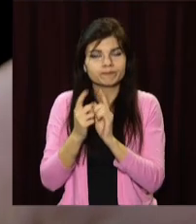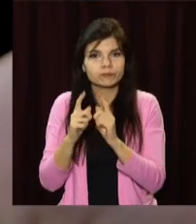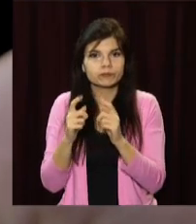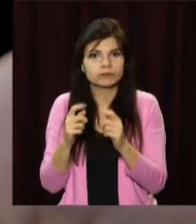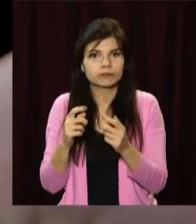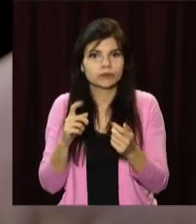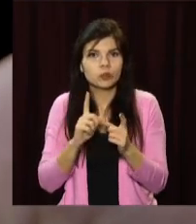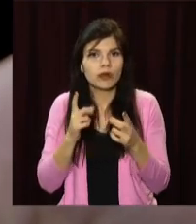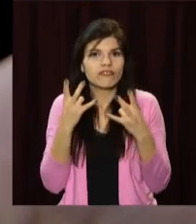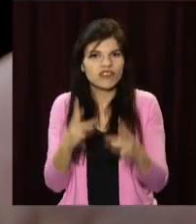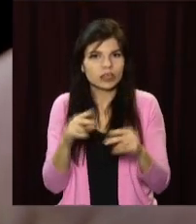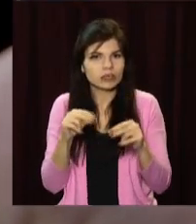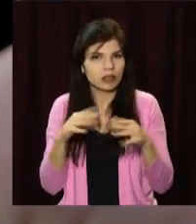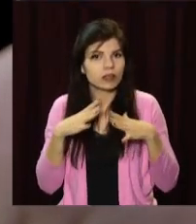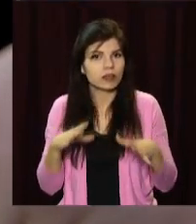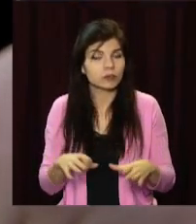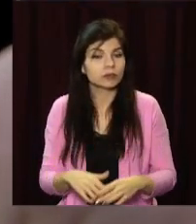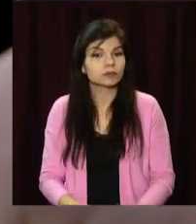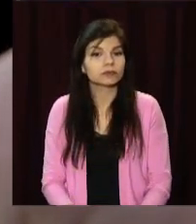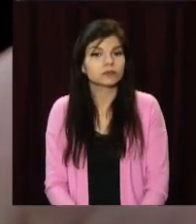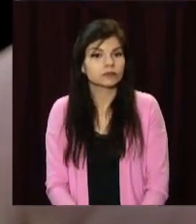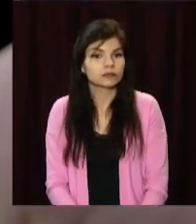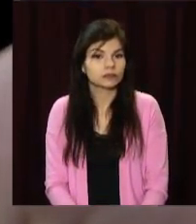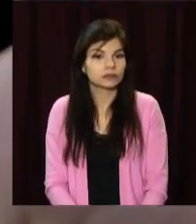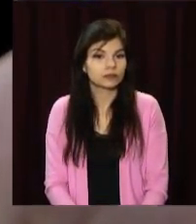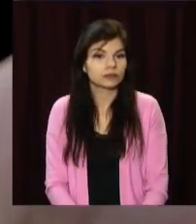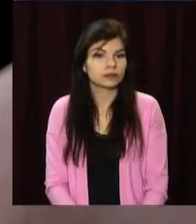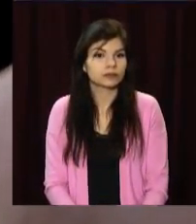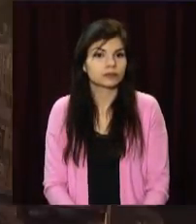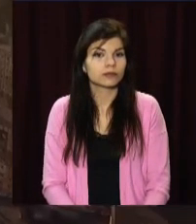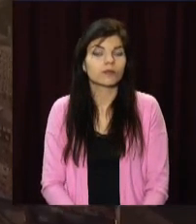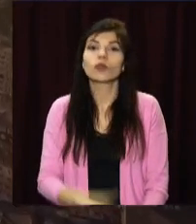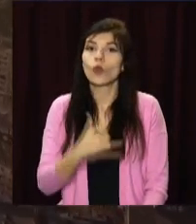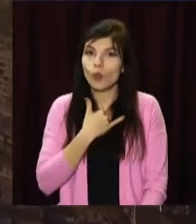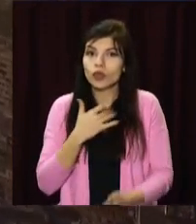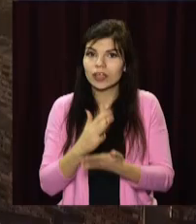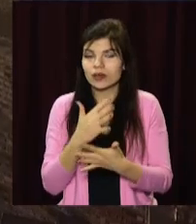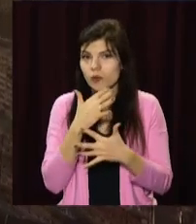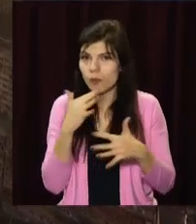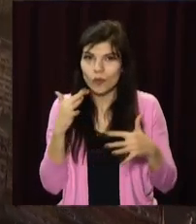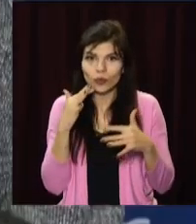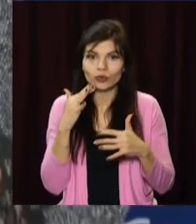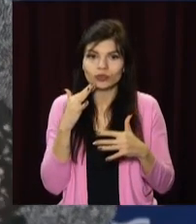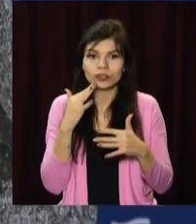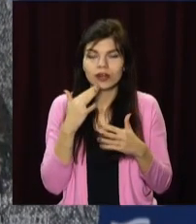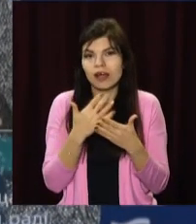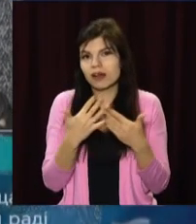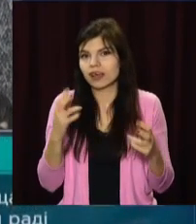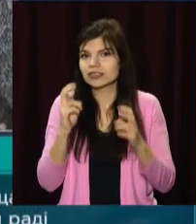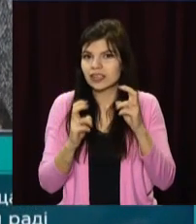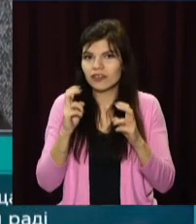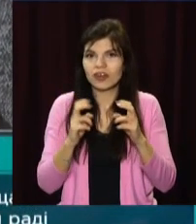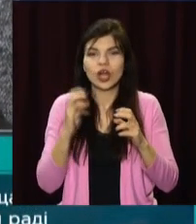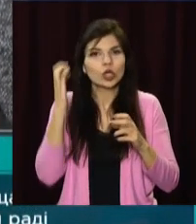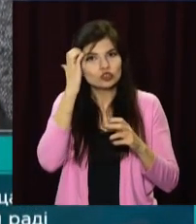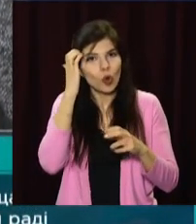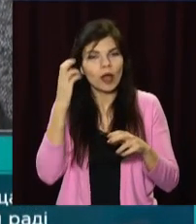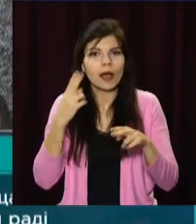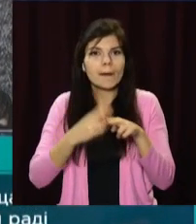та сучасної системи утилізації. Вже наступної сесії проєкт розглянуть депутати Дніпровської міськради. У нас есть